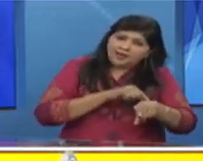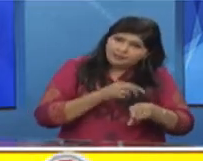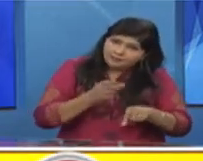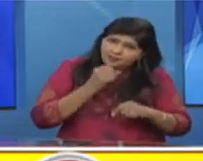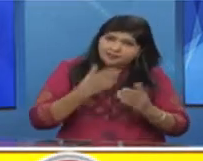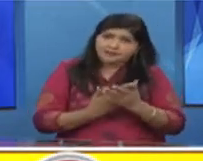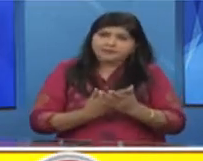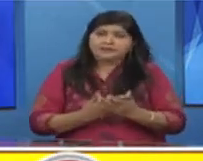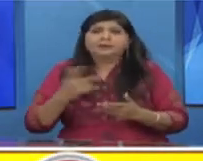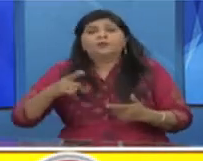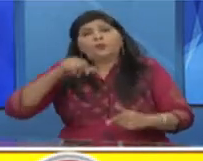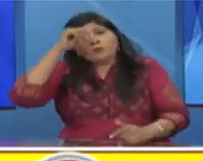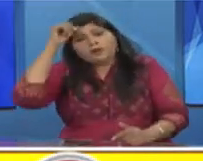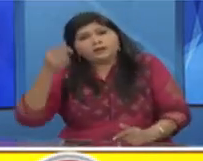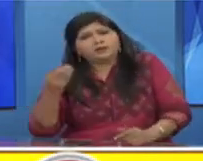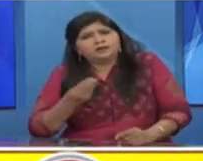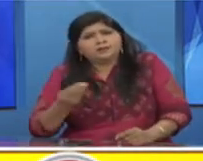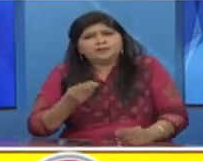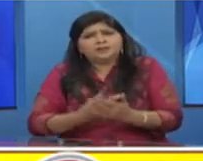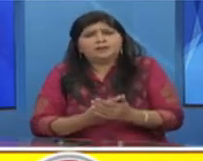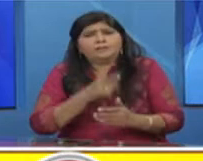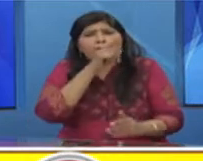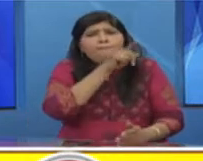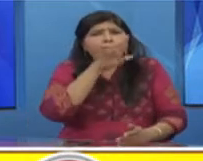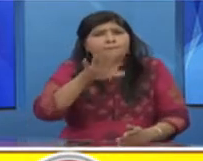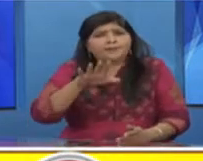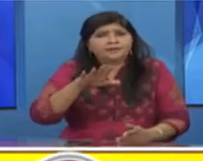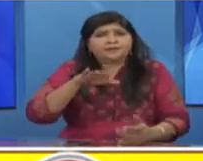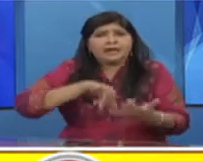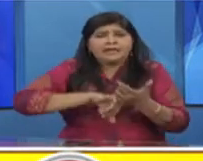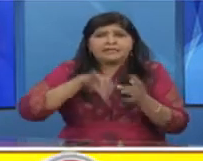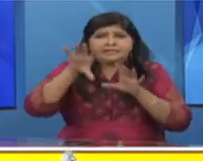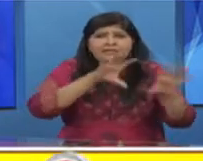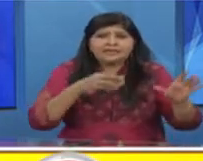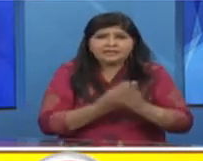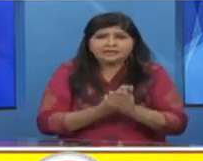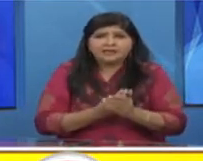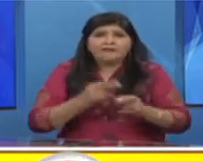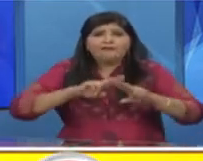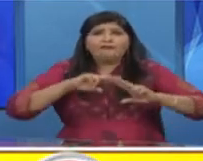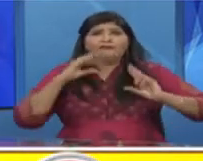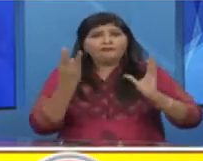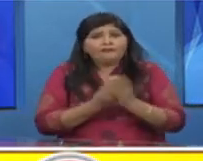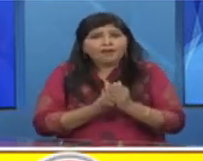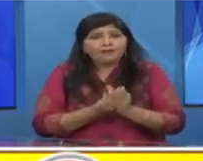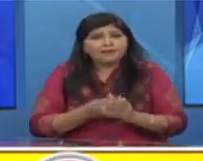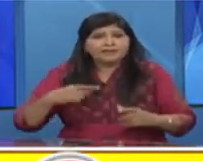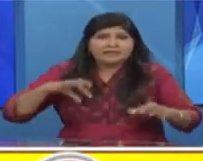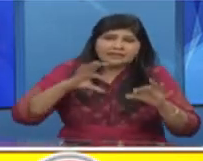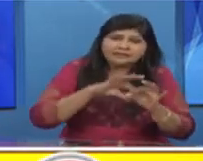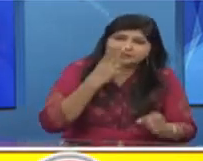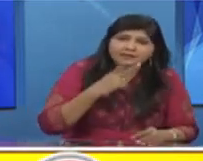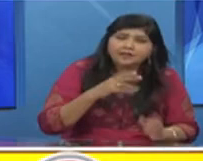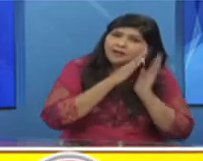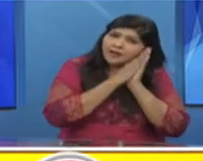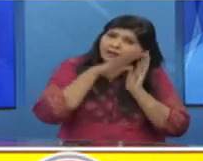है वे भारत के कम से कम 15 टूरिस्ट डेस्टिनेशन परिवार के साथ करें। जहाँ जाए वहाँ रात